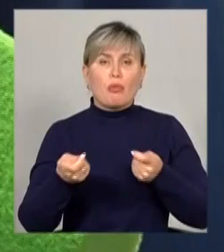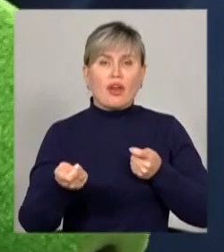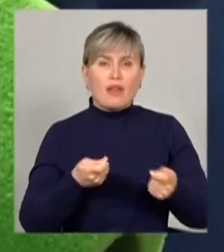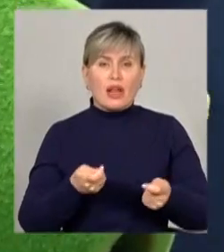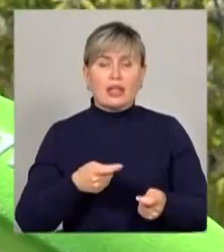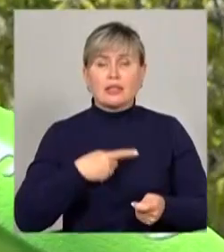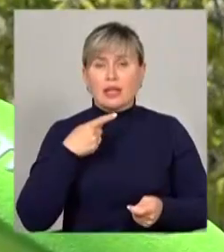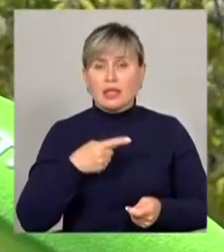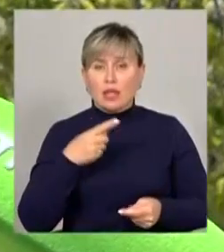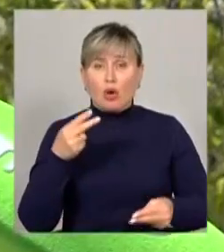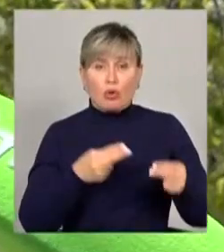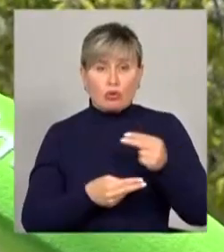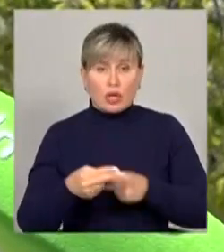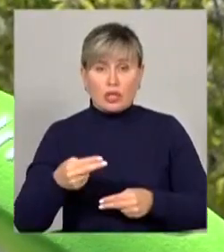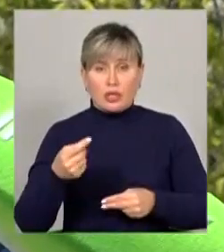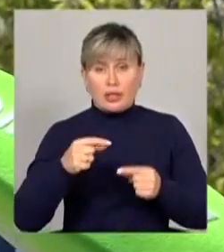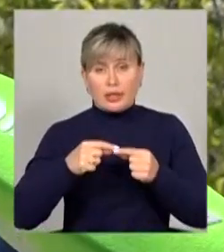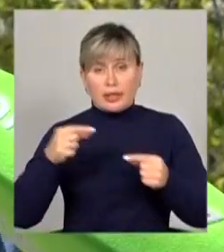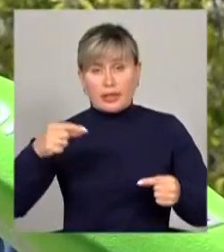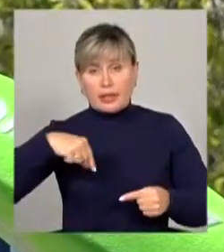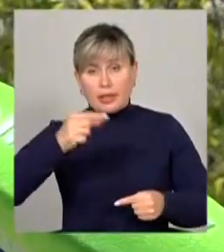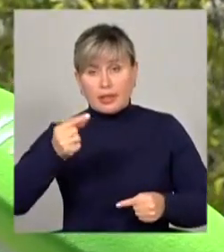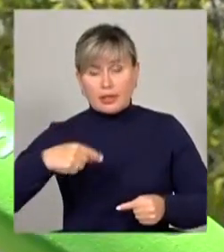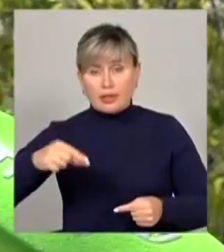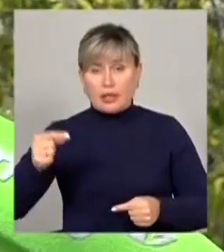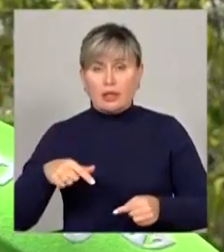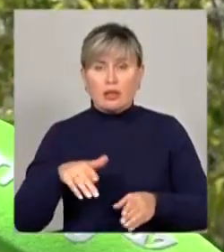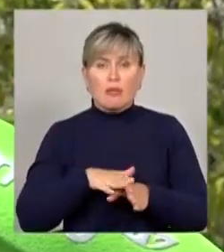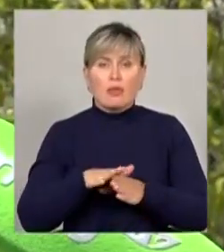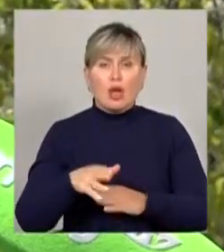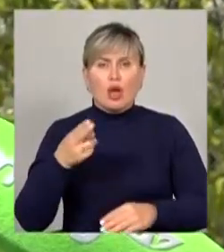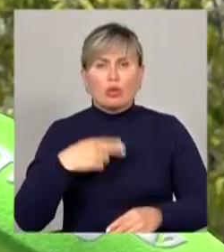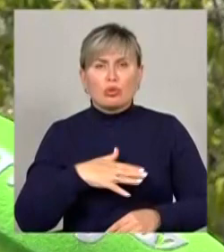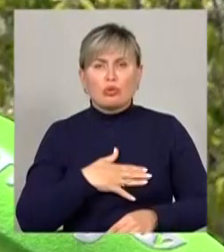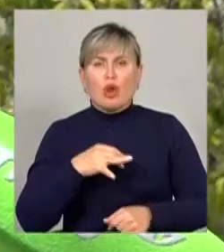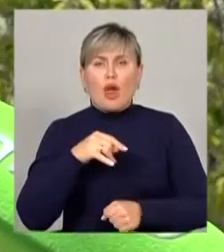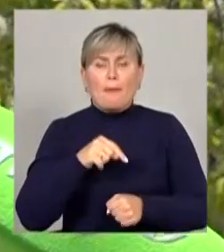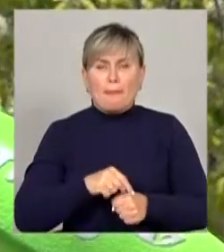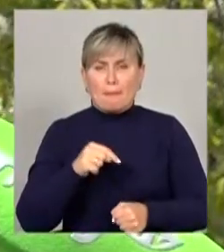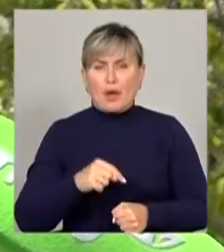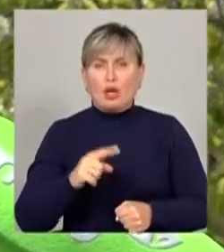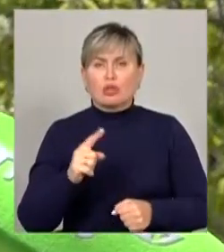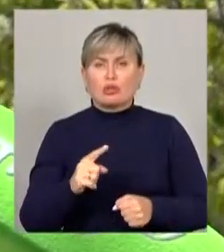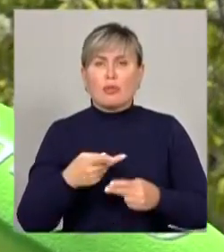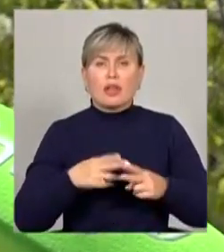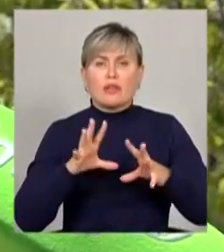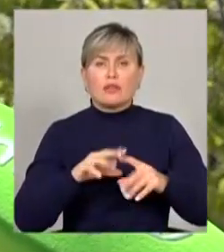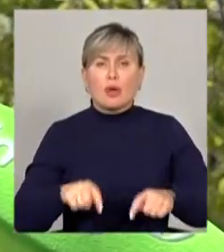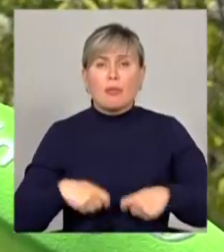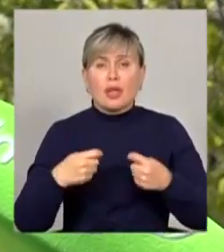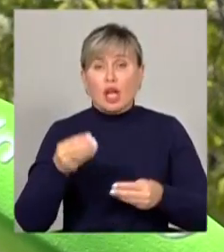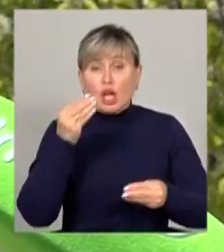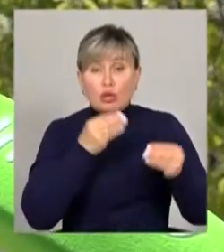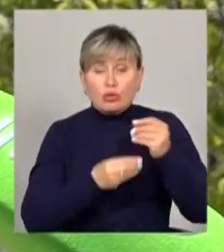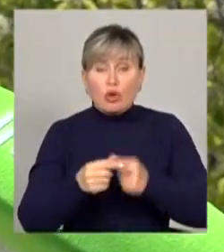есть, когда художник рисует кистью, каждый мазок наполнен душой и эмоцией. Чтобы эти эмоции передать искусственному интеллекту,